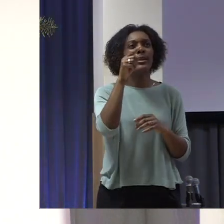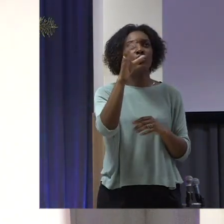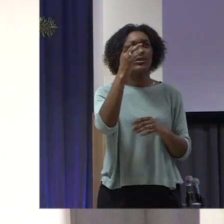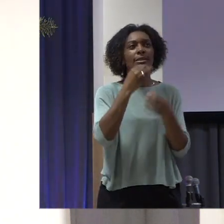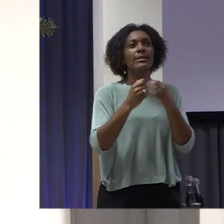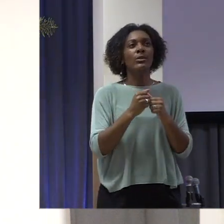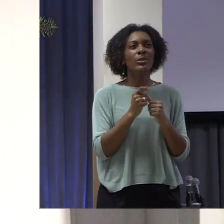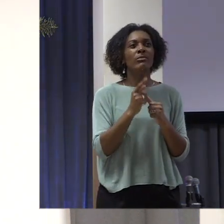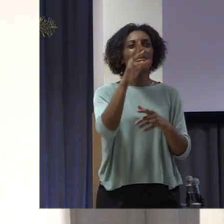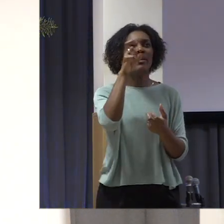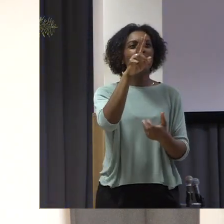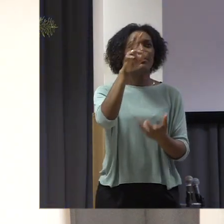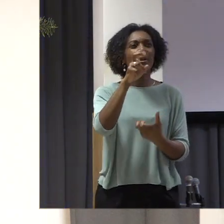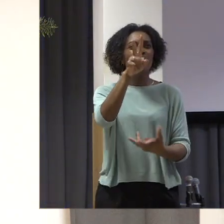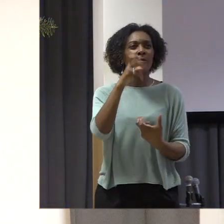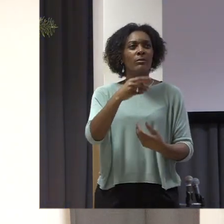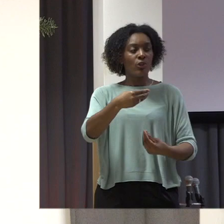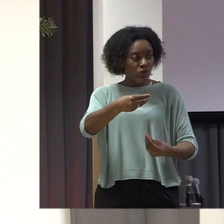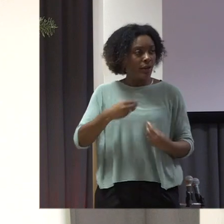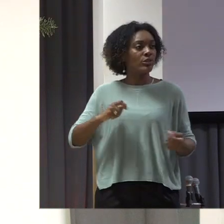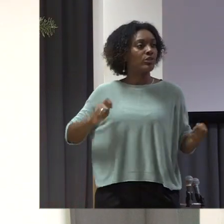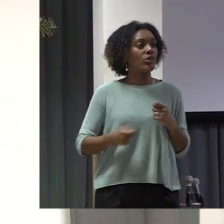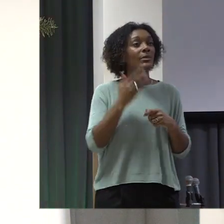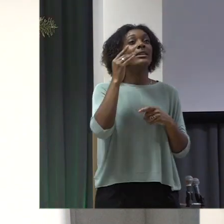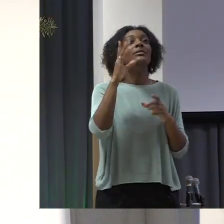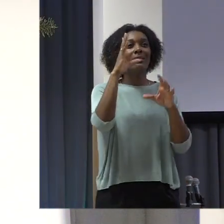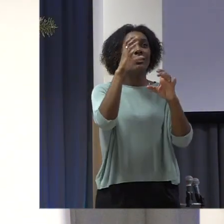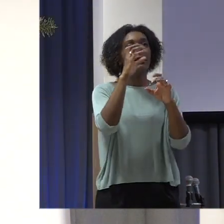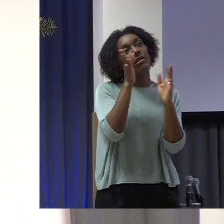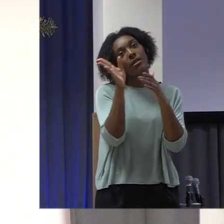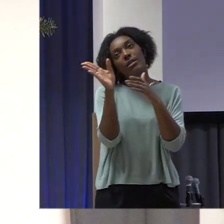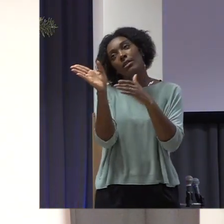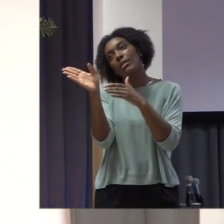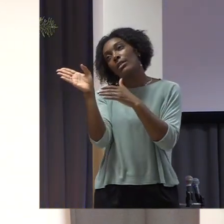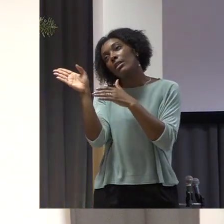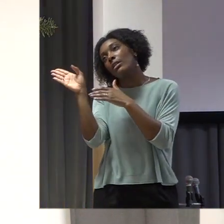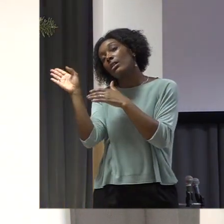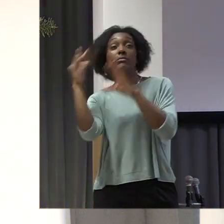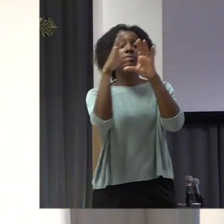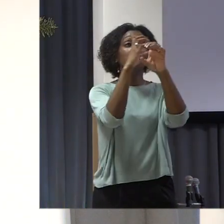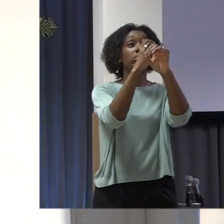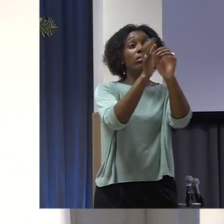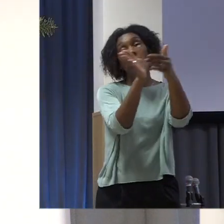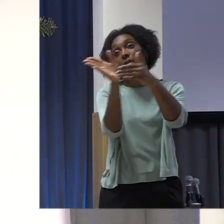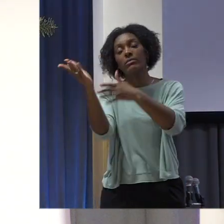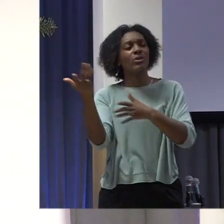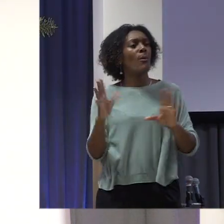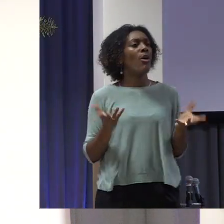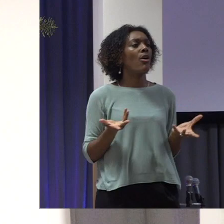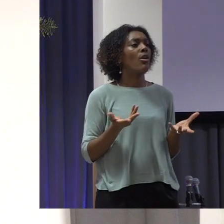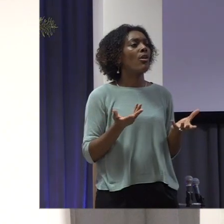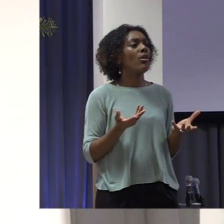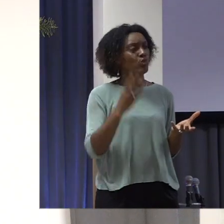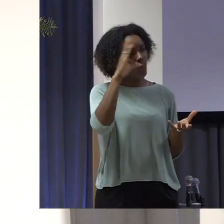des instruments, mais peu importe l'instrument. Ce qui importe, c'est ce que Dieu nous dit. Parce que si je réalise que Dieu me